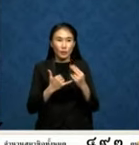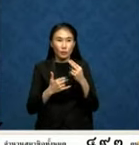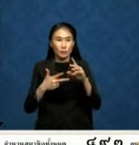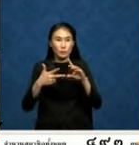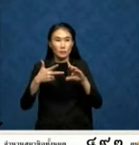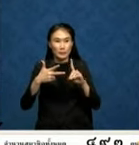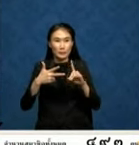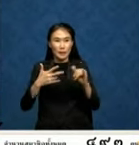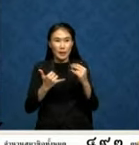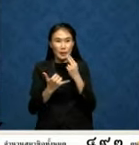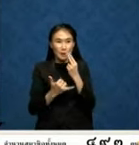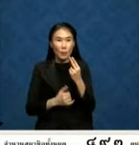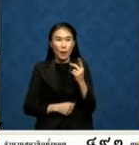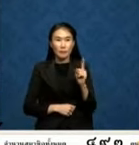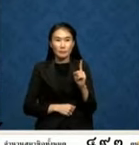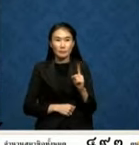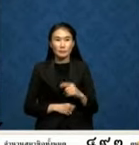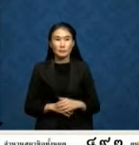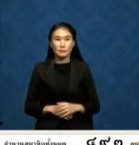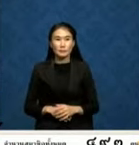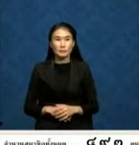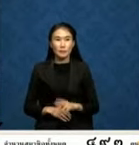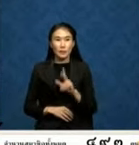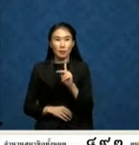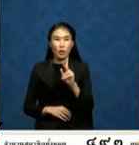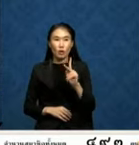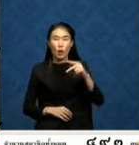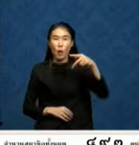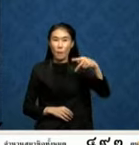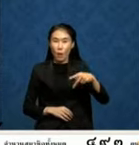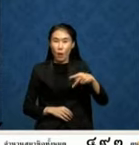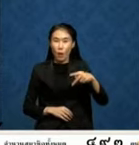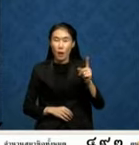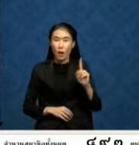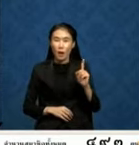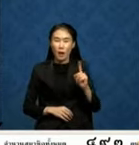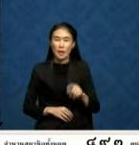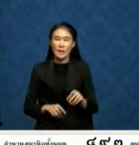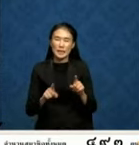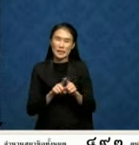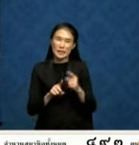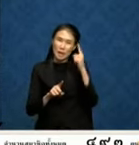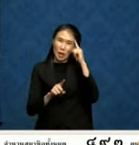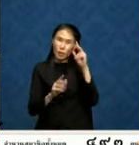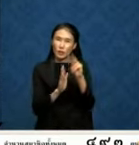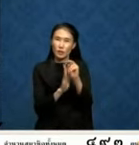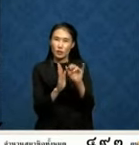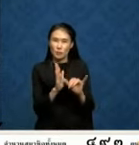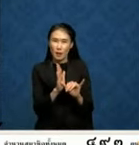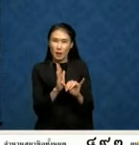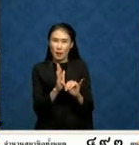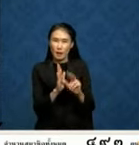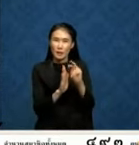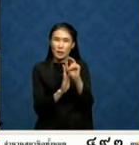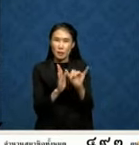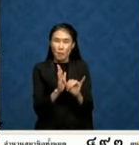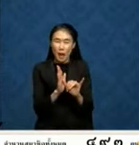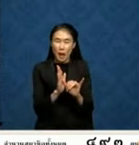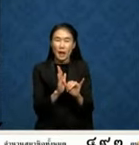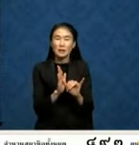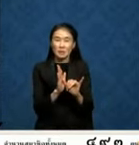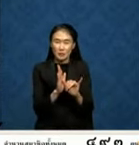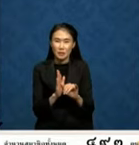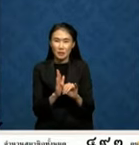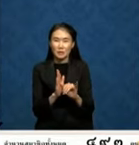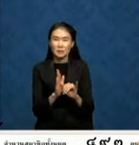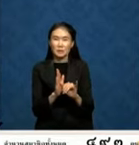PPA ซึ่งในส่วนนี้นะครับทางกกพ.เนี่ยก็จะต้องนำทางนโยบายของทางฝั่งนโยบายทางก